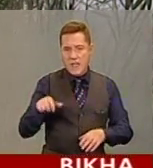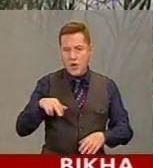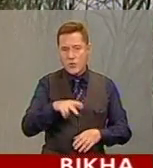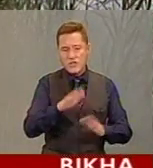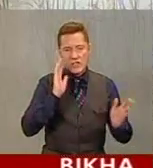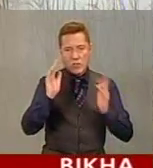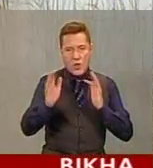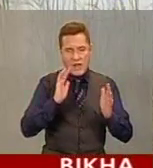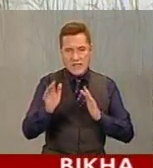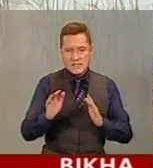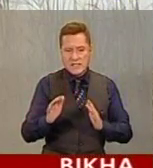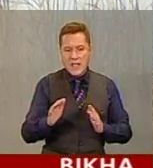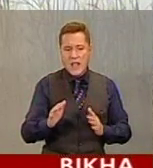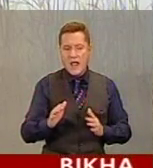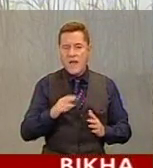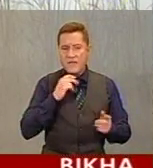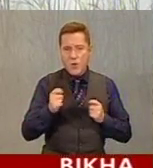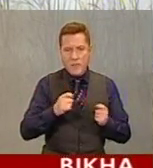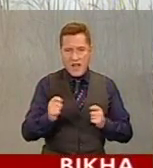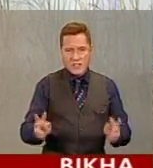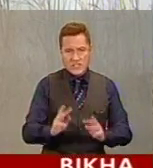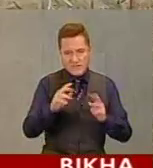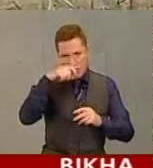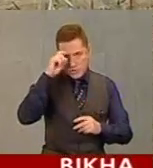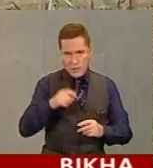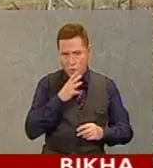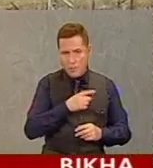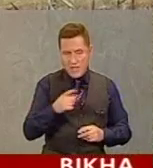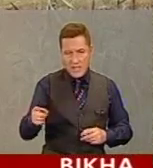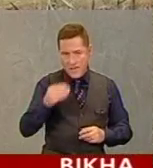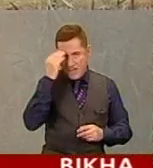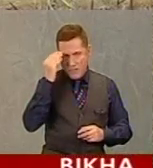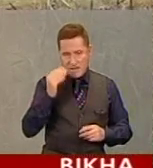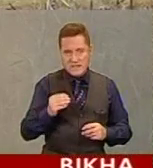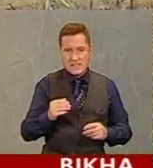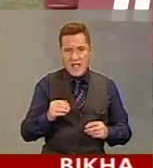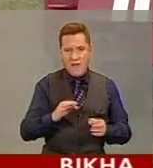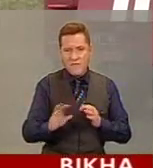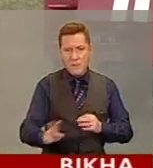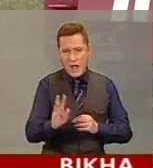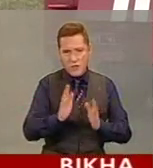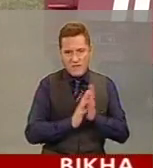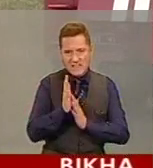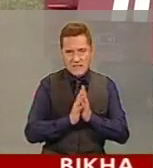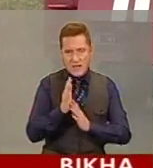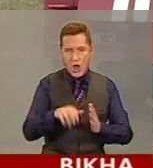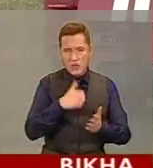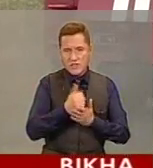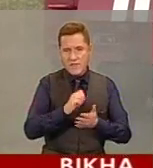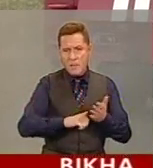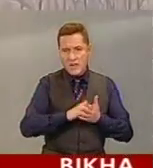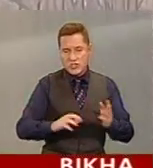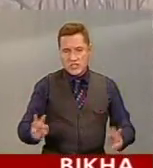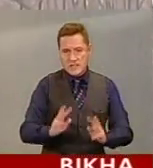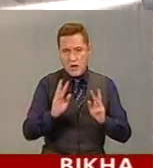лісу. Саме необережне поводження з вогнем, такий спекотний період і навмисне випалювання стерні – основна причина загорянь.